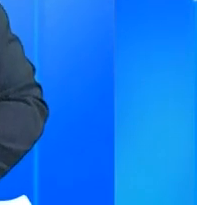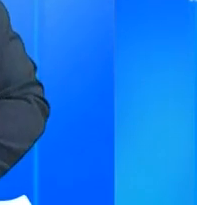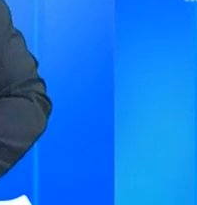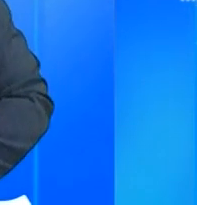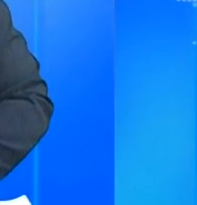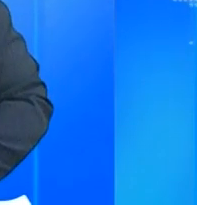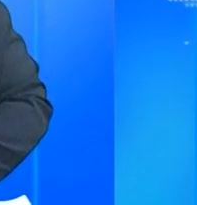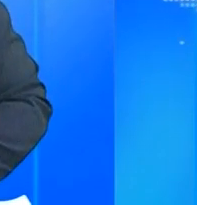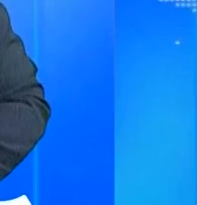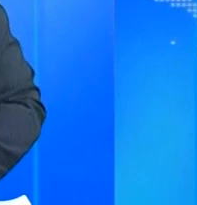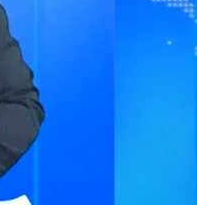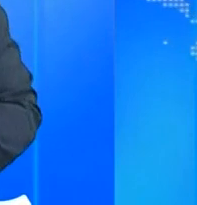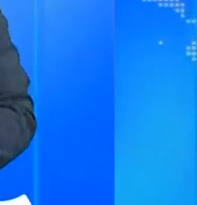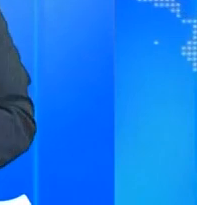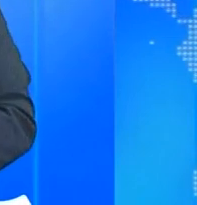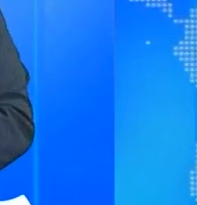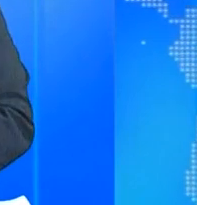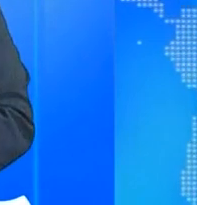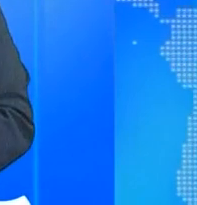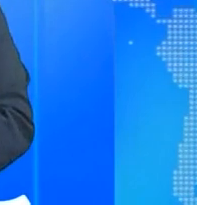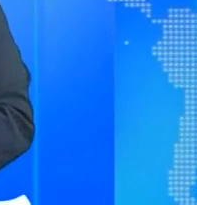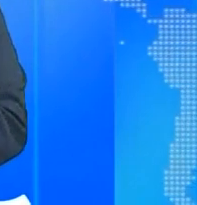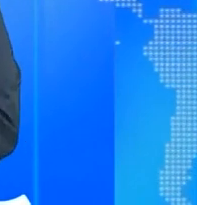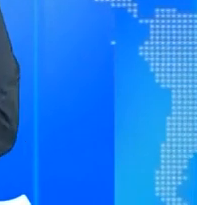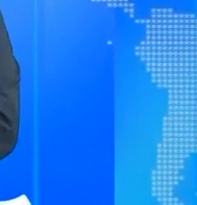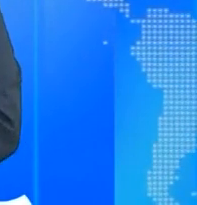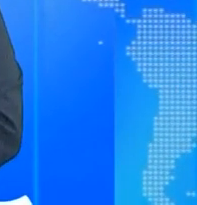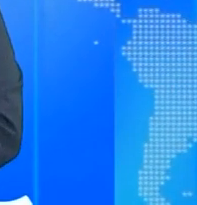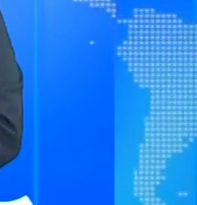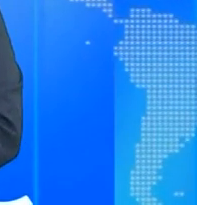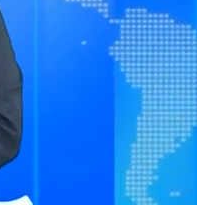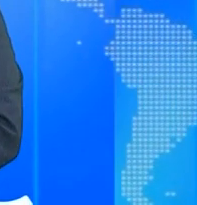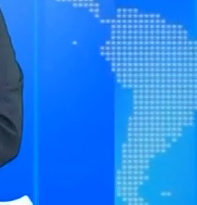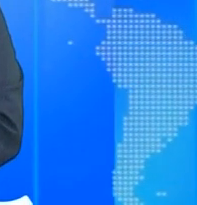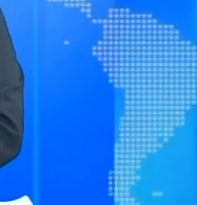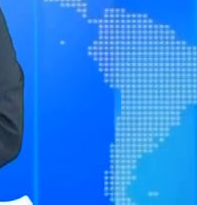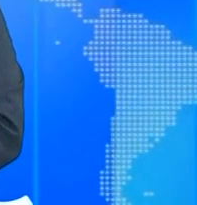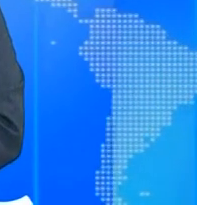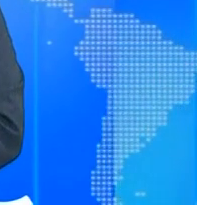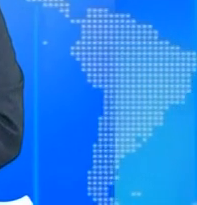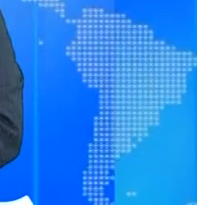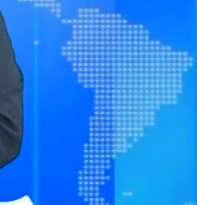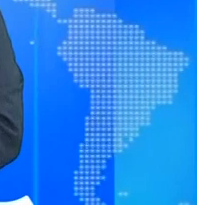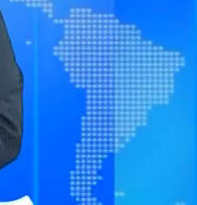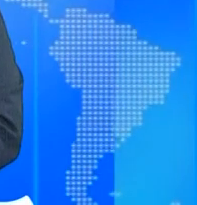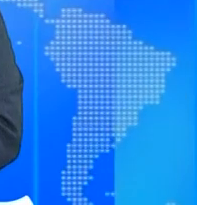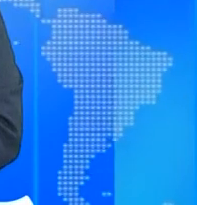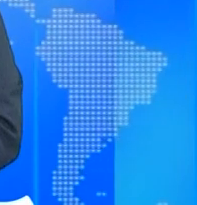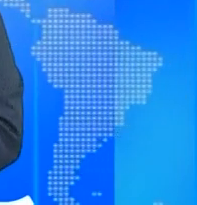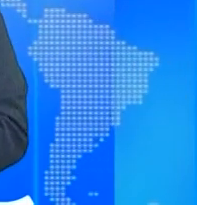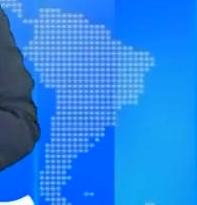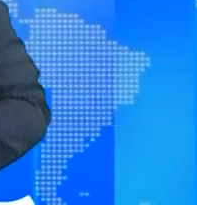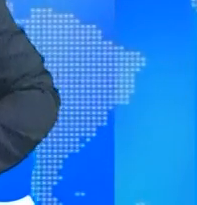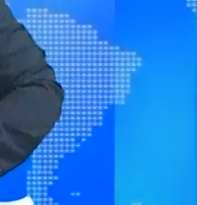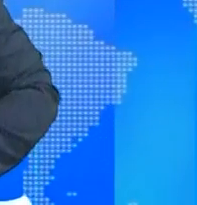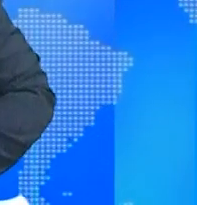COVID-19. Les élèves ont fui de salles de classe, on en parle tout de suite. Et puis, dans le cadre de la lutte contre l'insalubrité dans